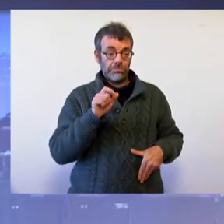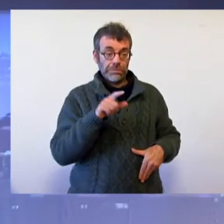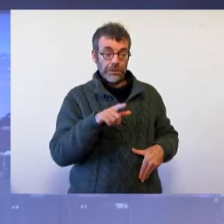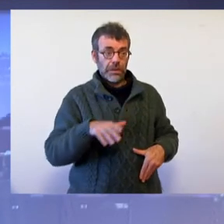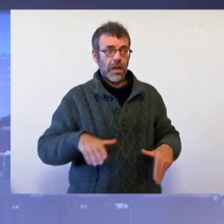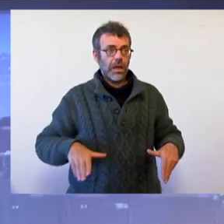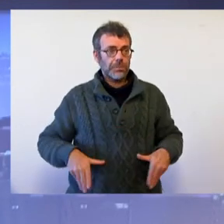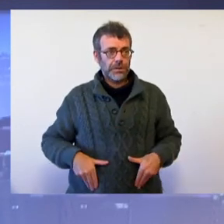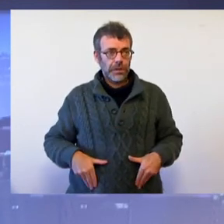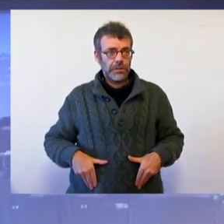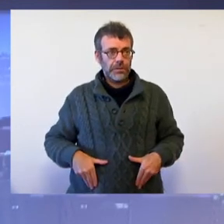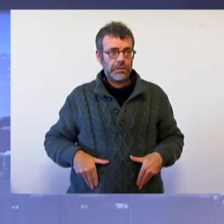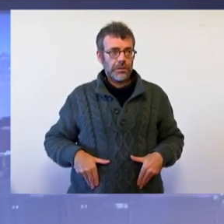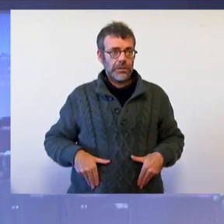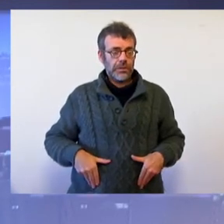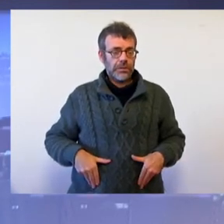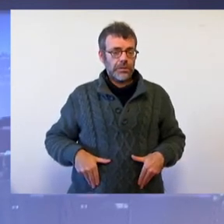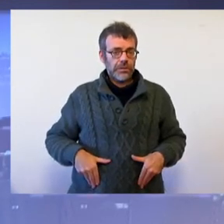NPPV pour...